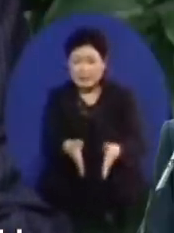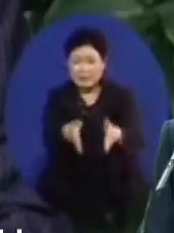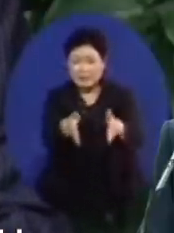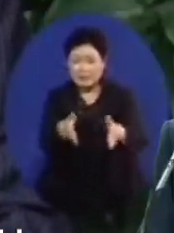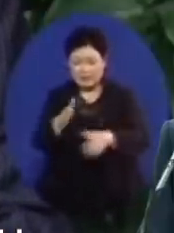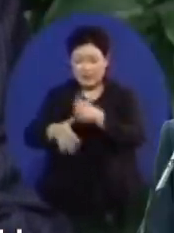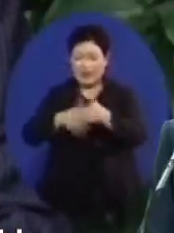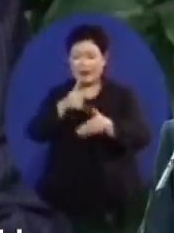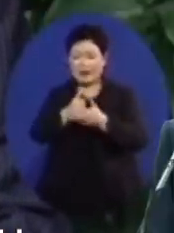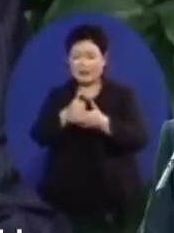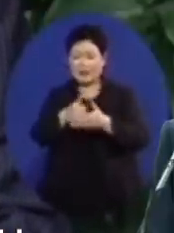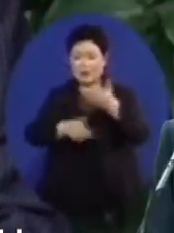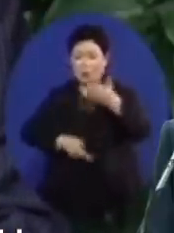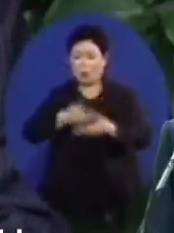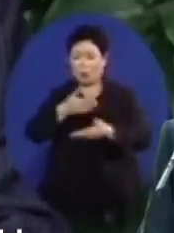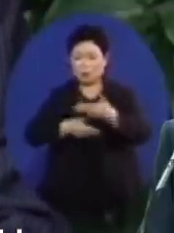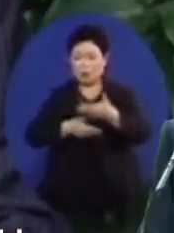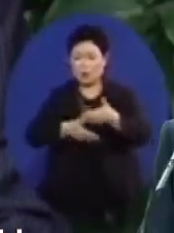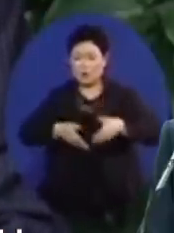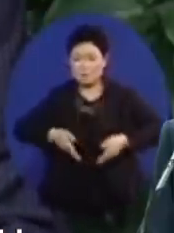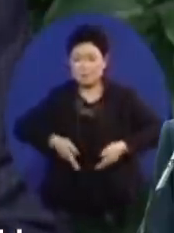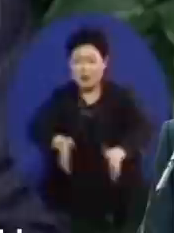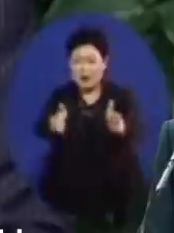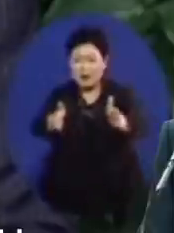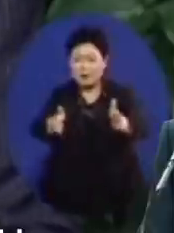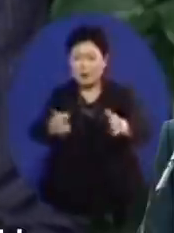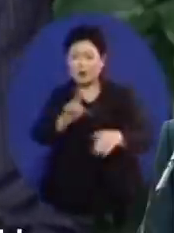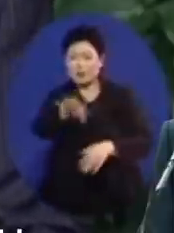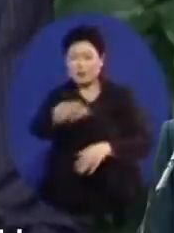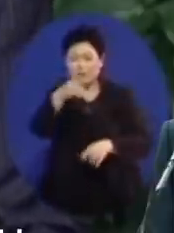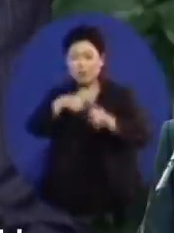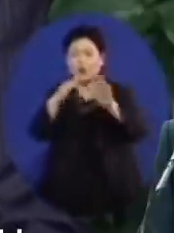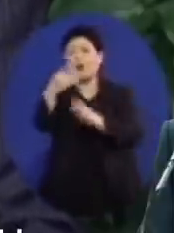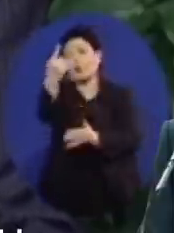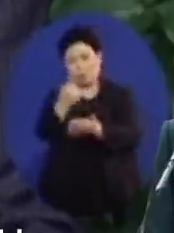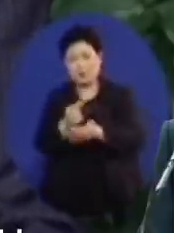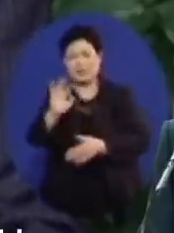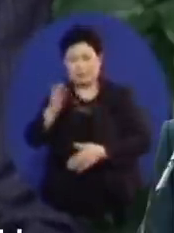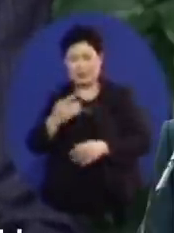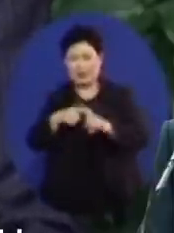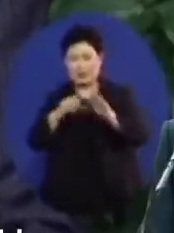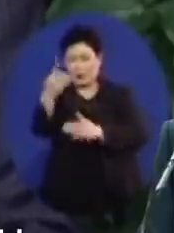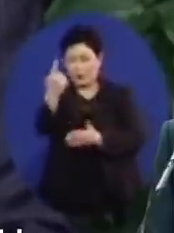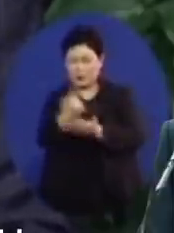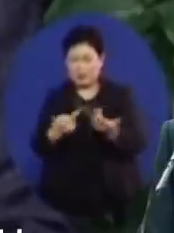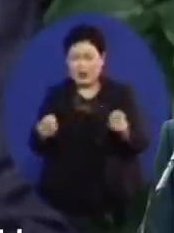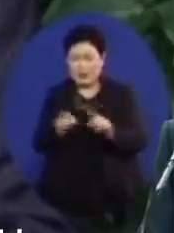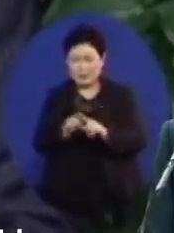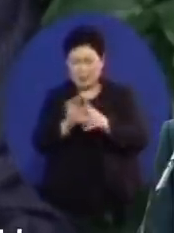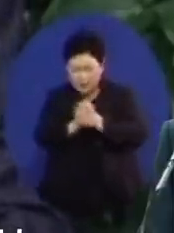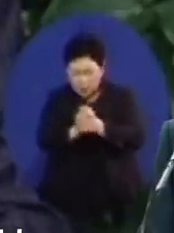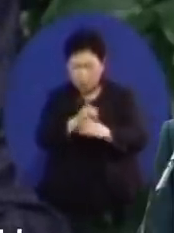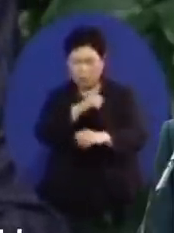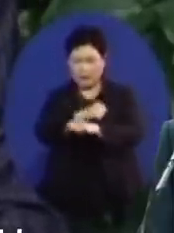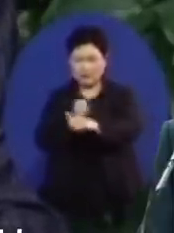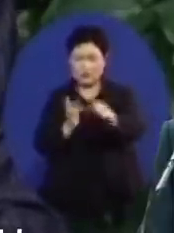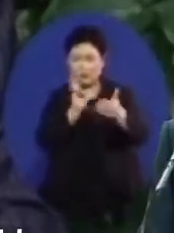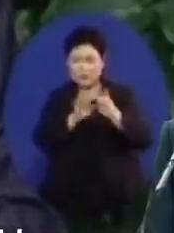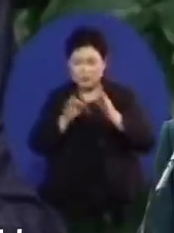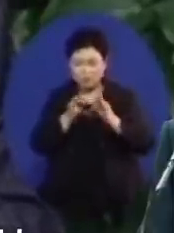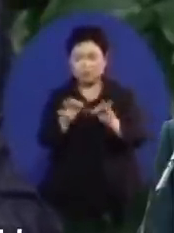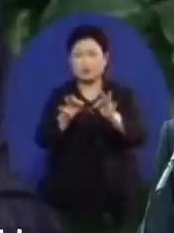하나님과 고속도로에 들어서려면 예배당에 와야 되는 것입니다. 교회에 와서 함께 기도하고